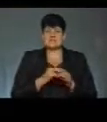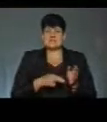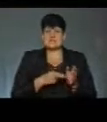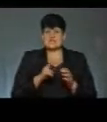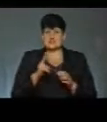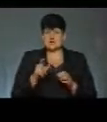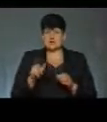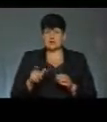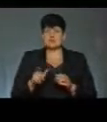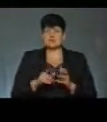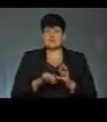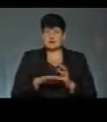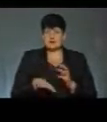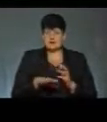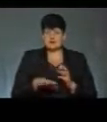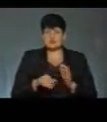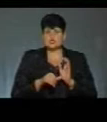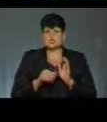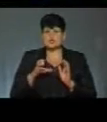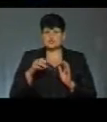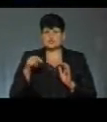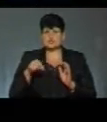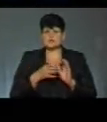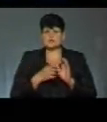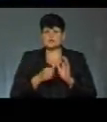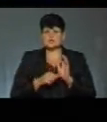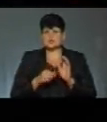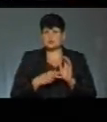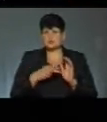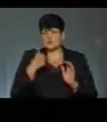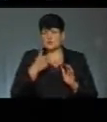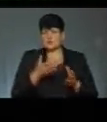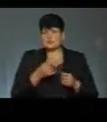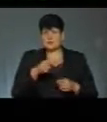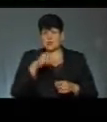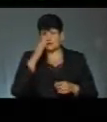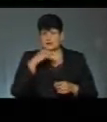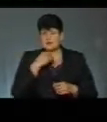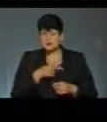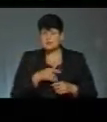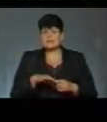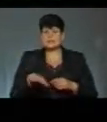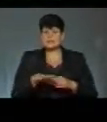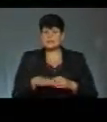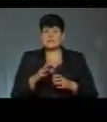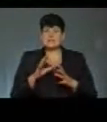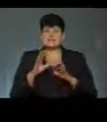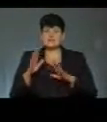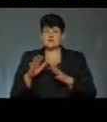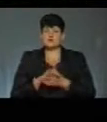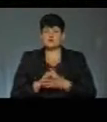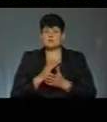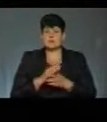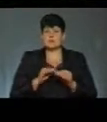Земельну ділянку 6 сотих у 1967 році отримав його тато. На території садівничого товариства